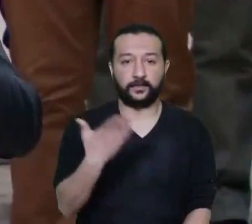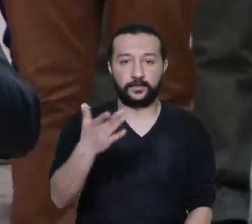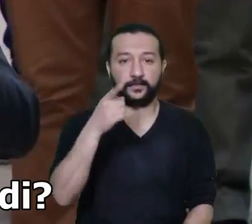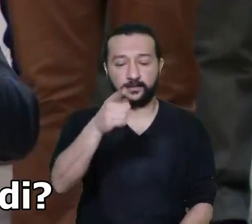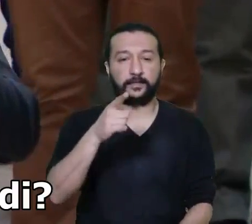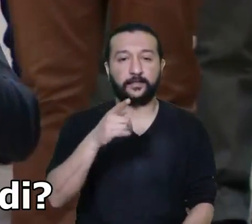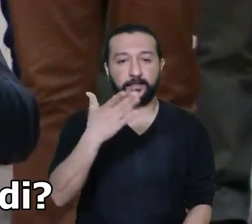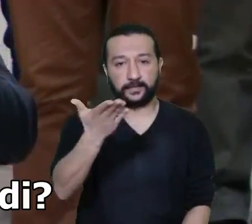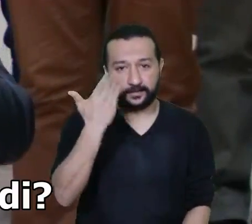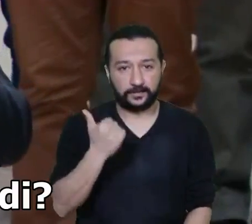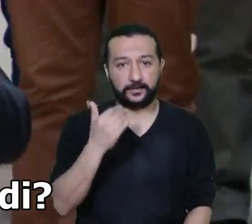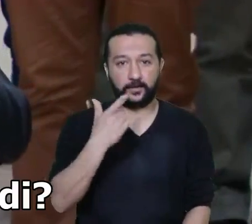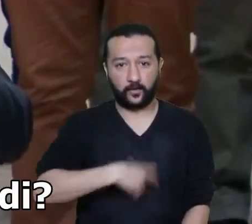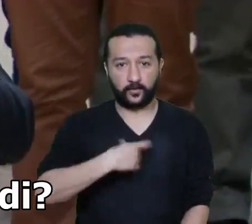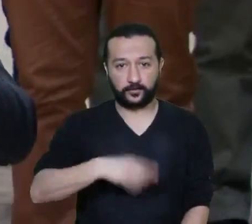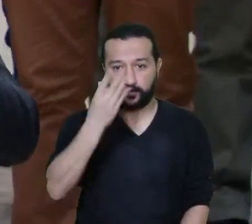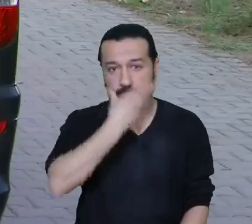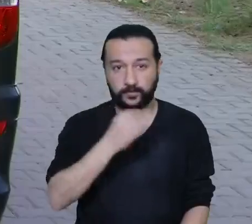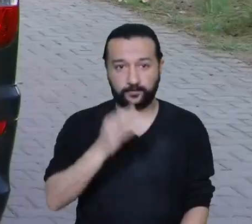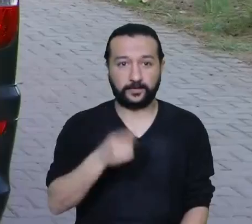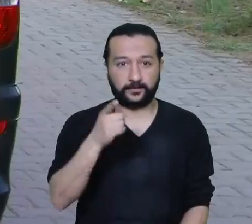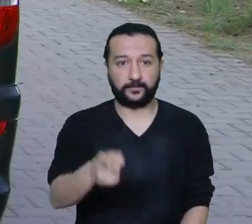Saf altınım yeterince özel ve güzel miydi?